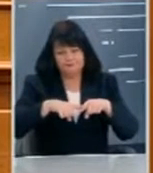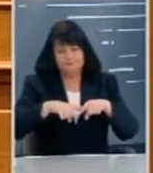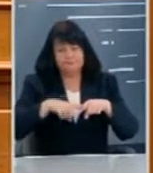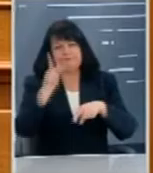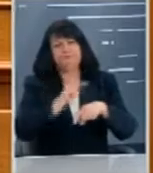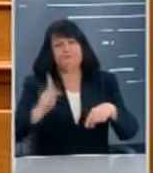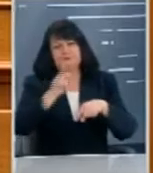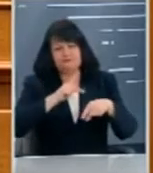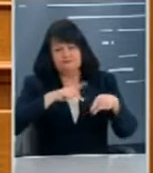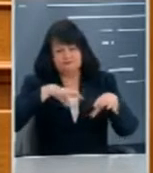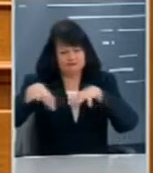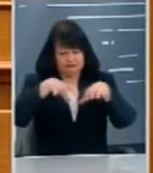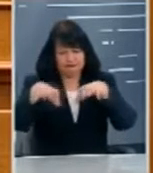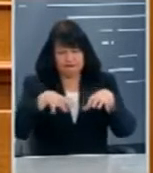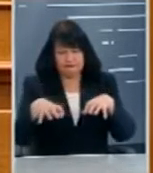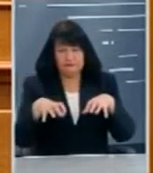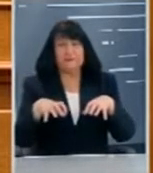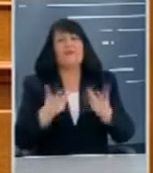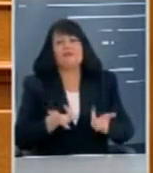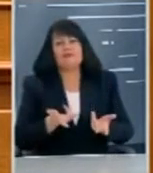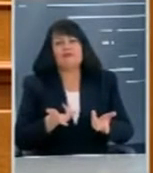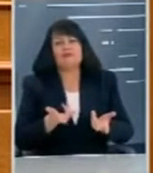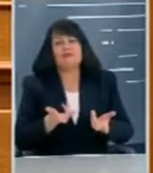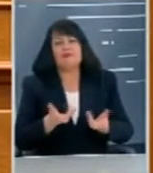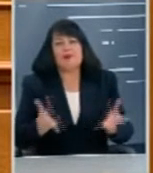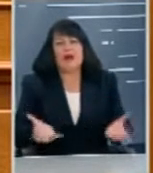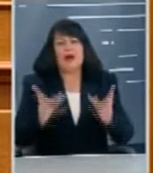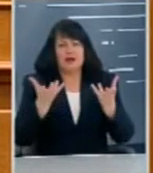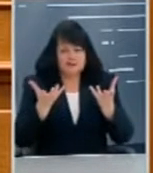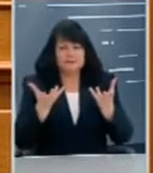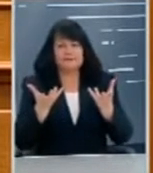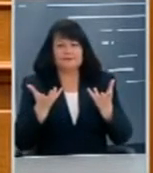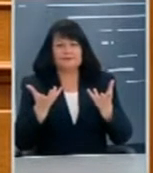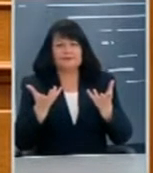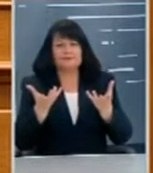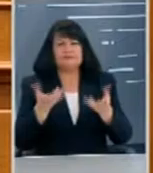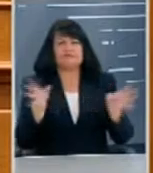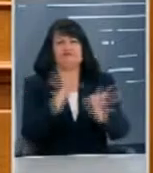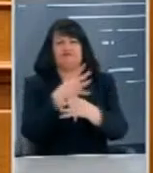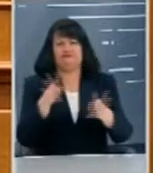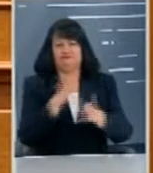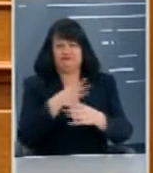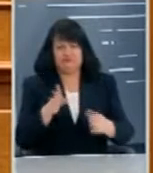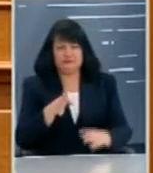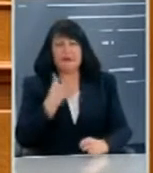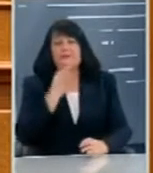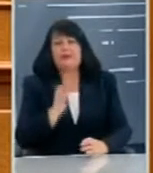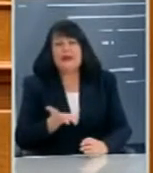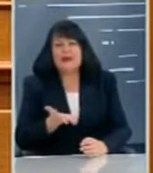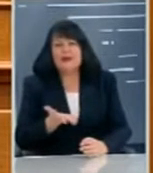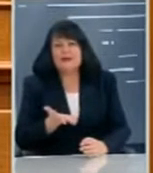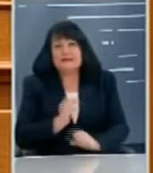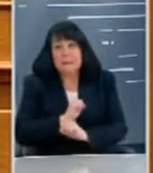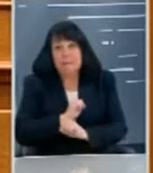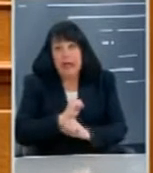ελληνική κοινωνία και φουντώνοντας ένα ακραίο κύμα δημαγωγίας το οποίο κόντεψε να τεινάξει τη χώρα